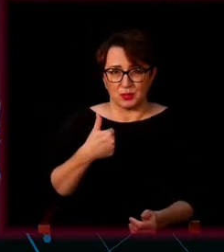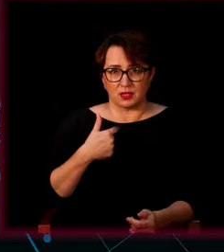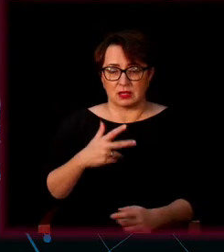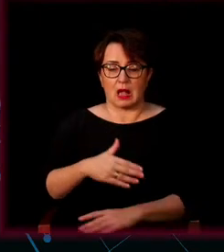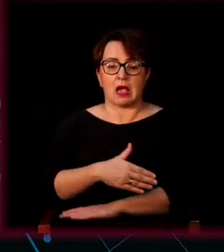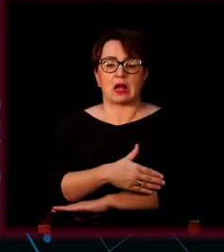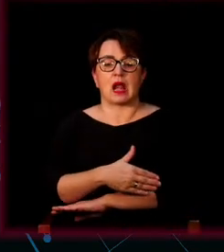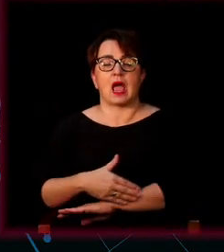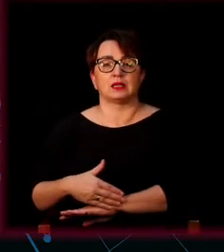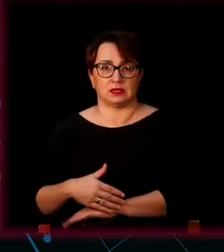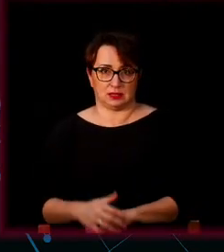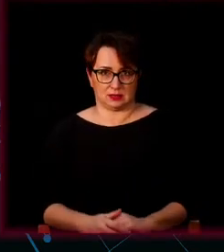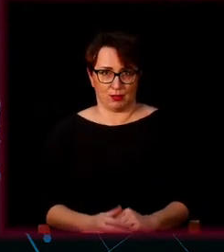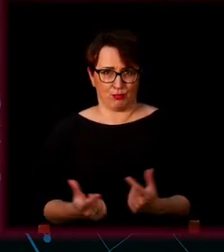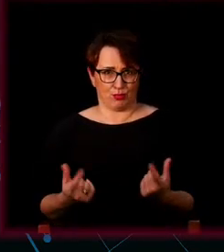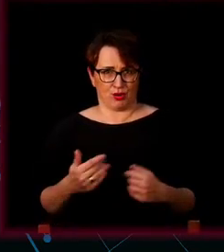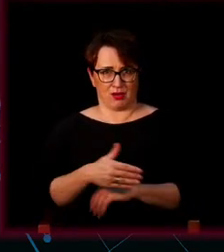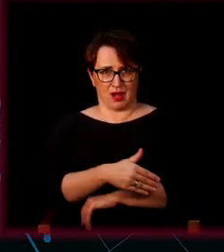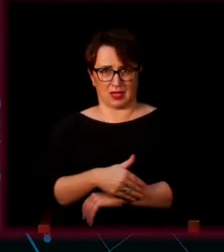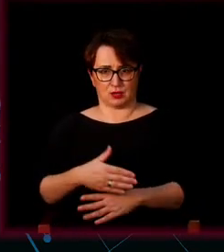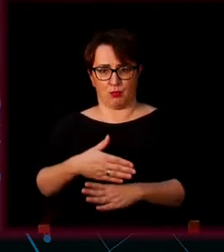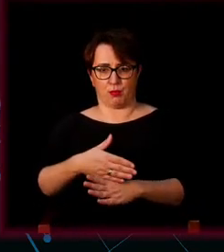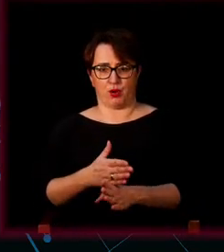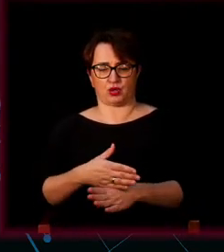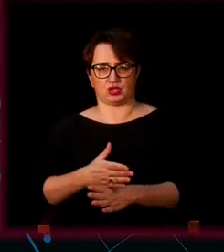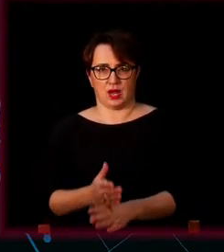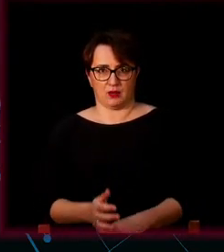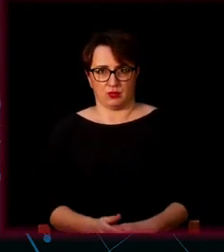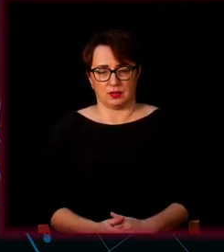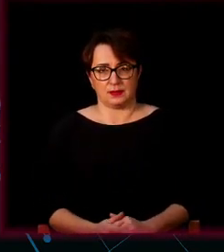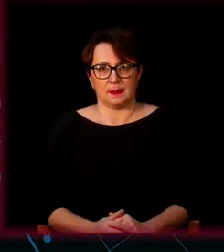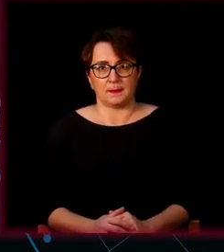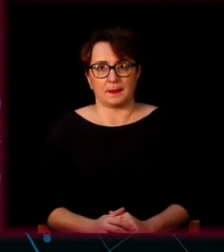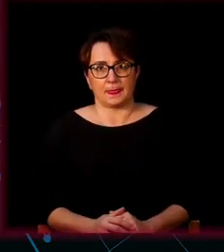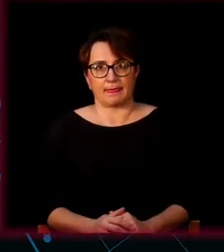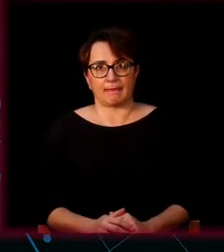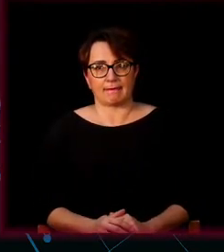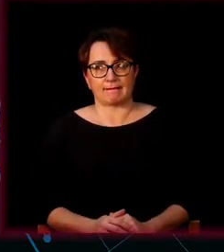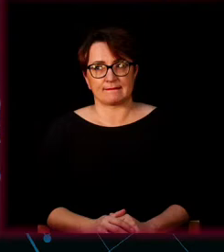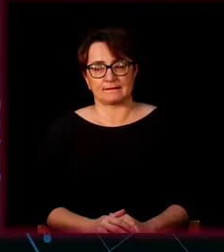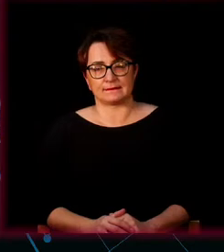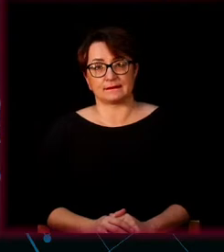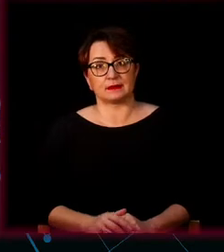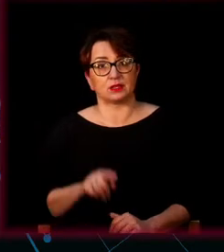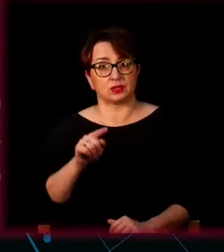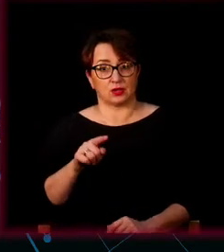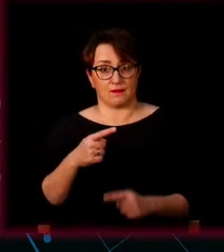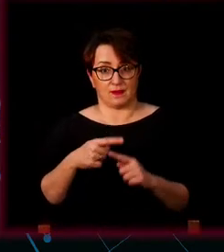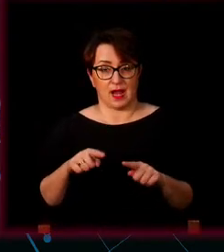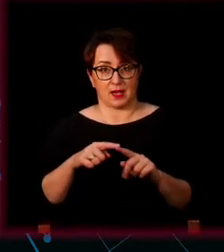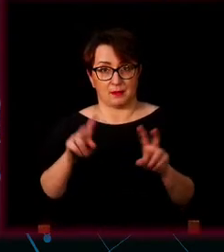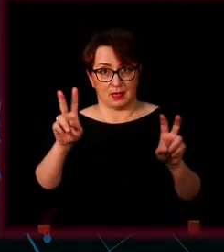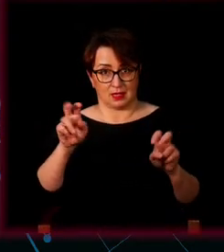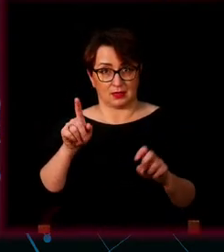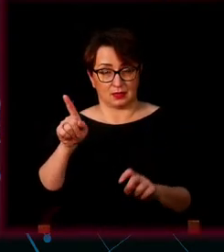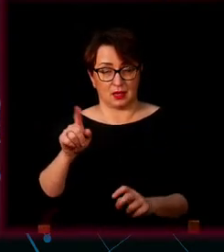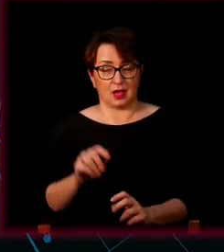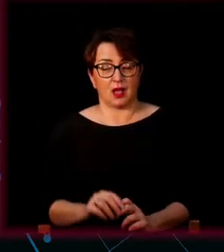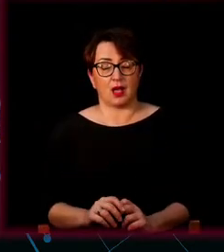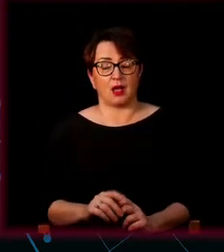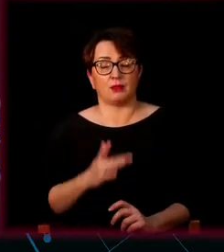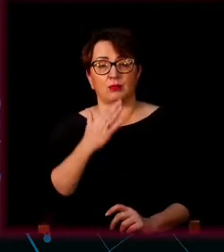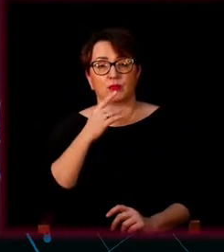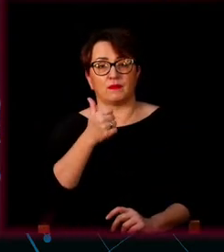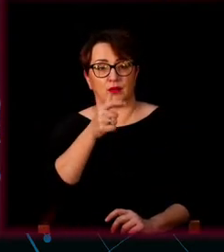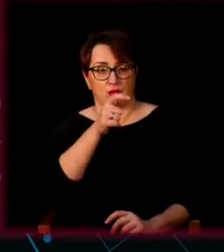która nie musi być granicami w żaden sposób jakby podzielona. Tutaj w tym fragmencie, w tym cytacie